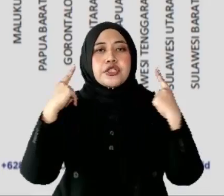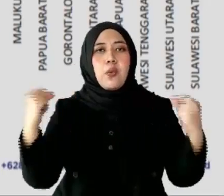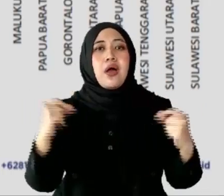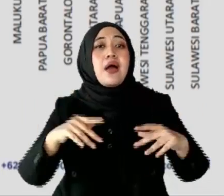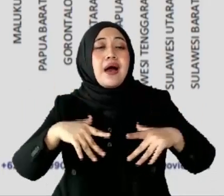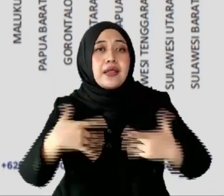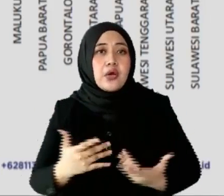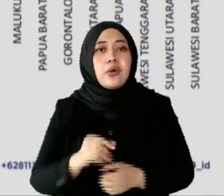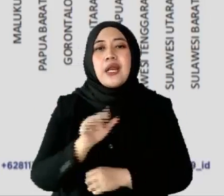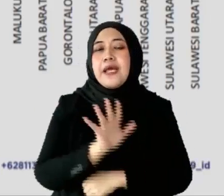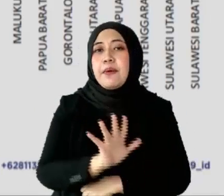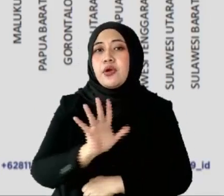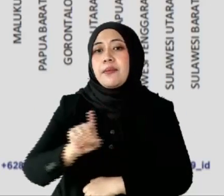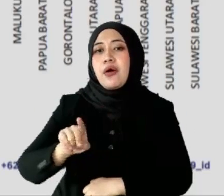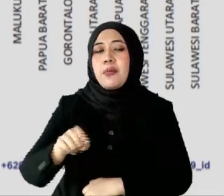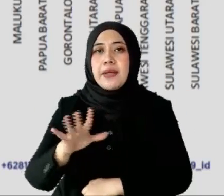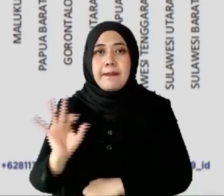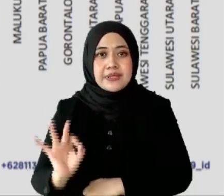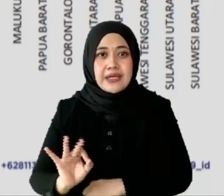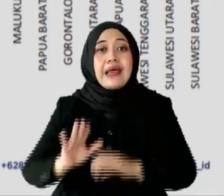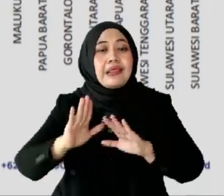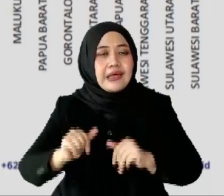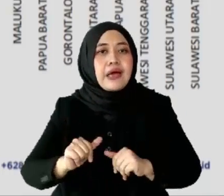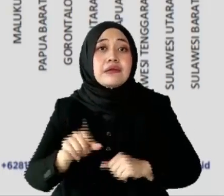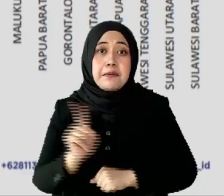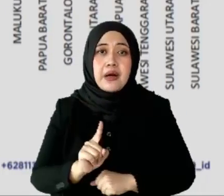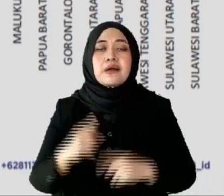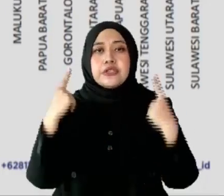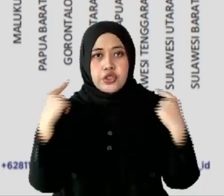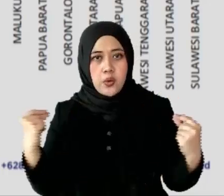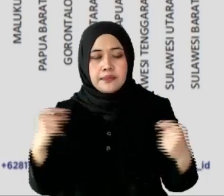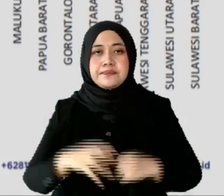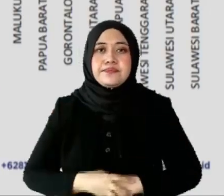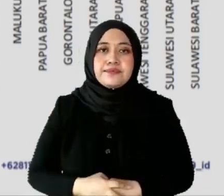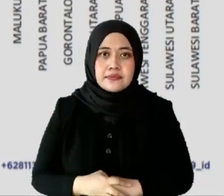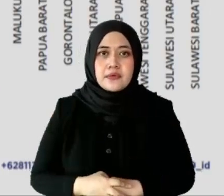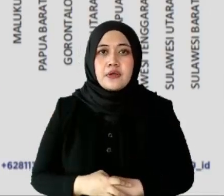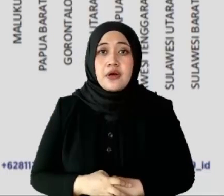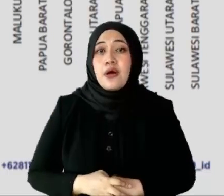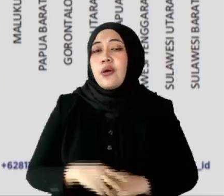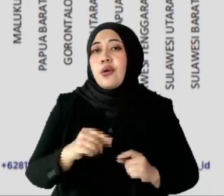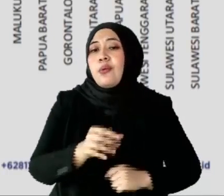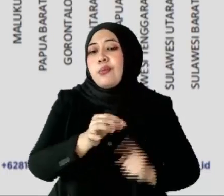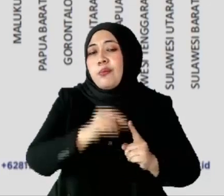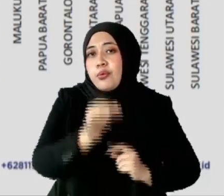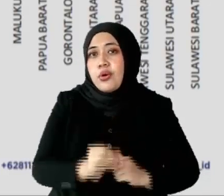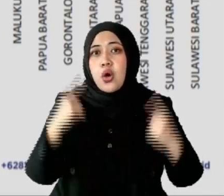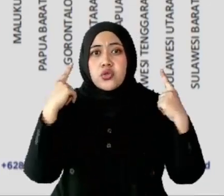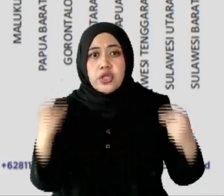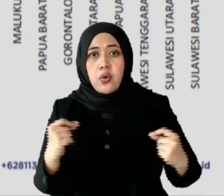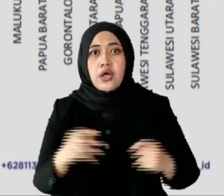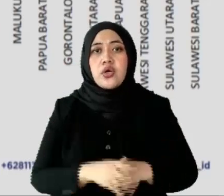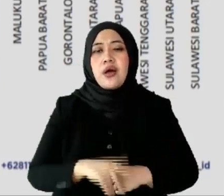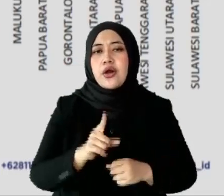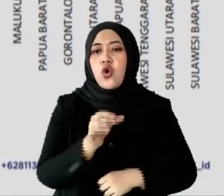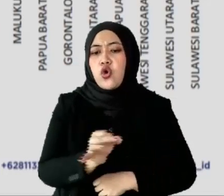55% dari total penduduk di Indonesia. Pulau Jawa juga didominasi oleh kota-kota besar di Indonesia dan didukung